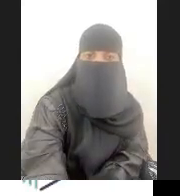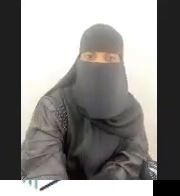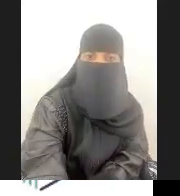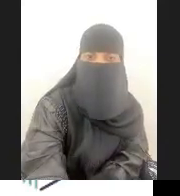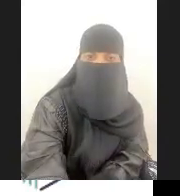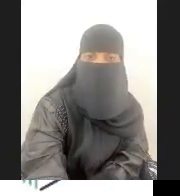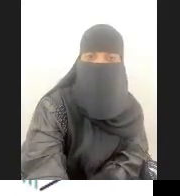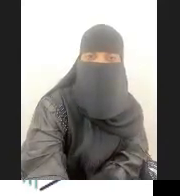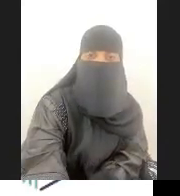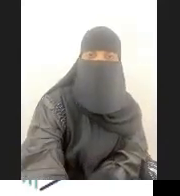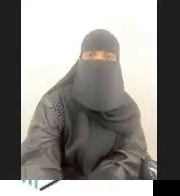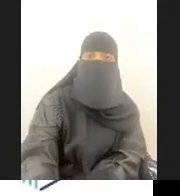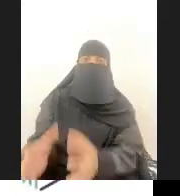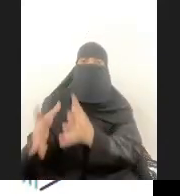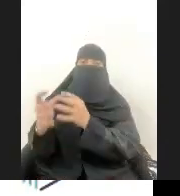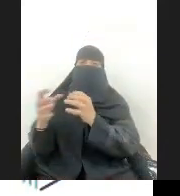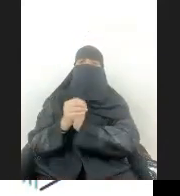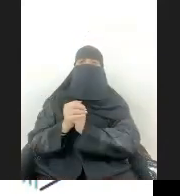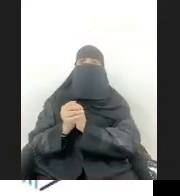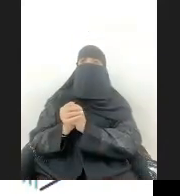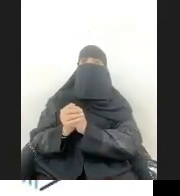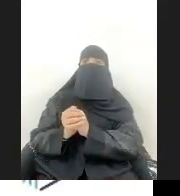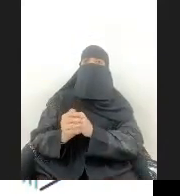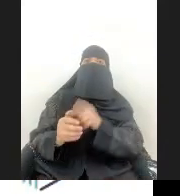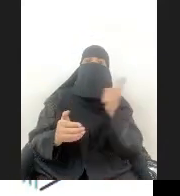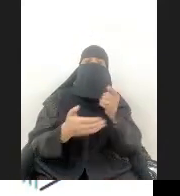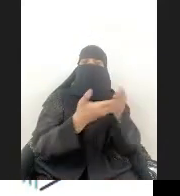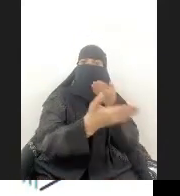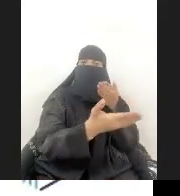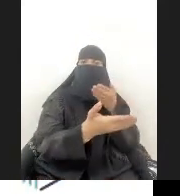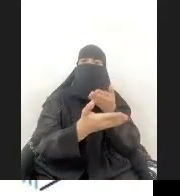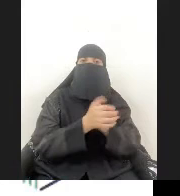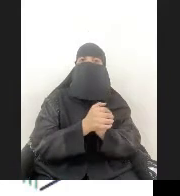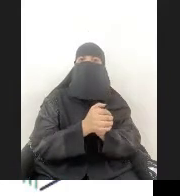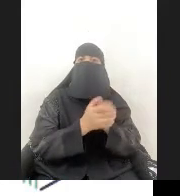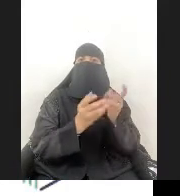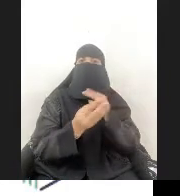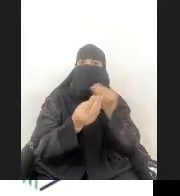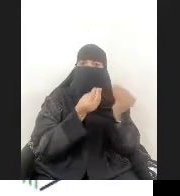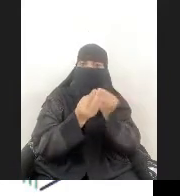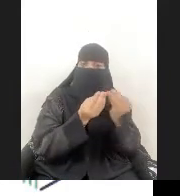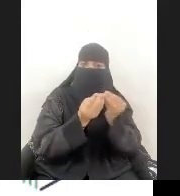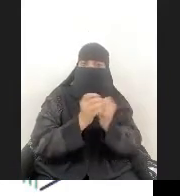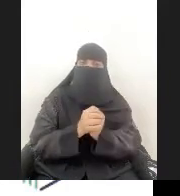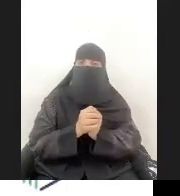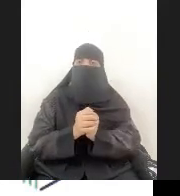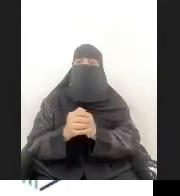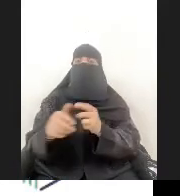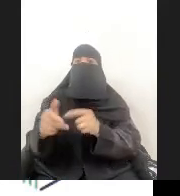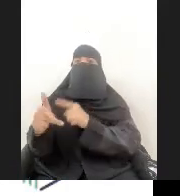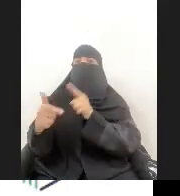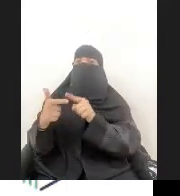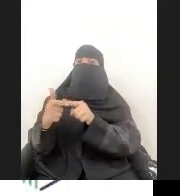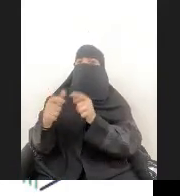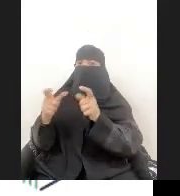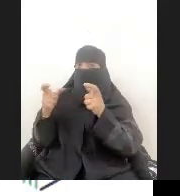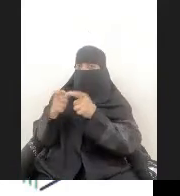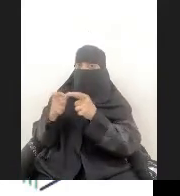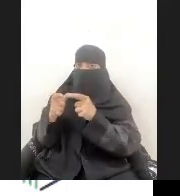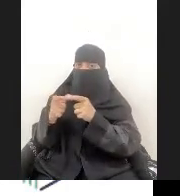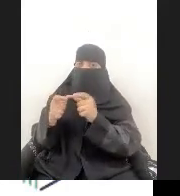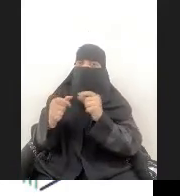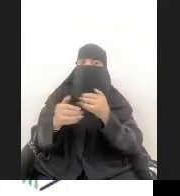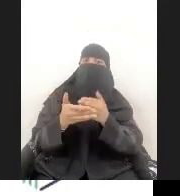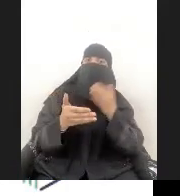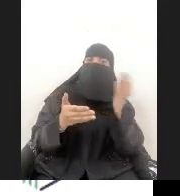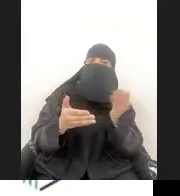المناقشة، أو ربما يشاهدون فيديو تفاعلي إذا كان يحتاج فيديو. وفي العادة إن الفيديو يكون للأشياء المهارية اللي